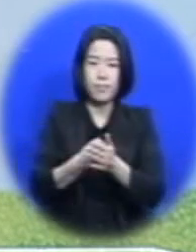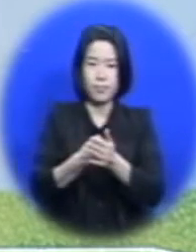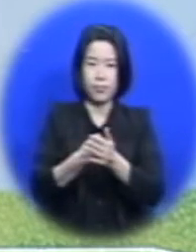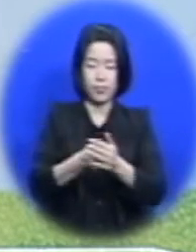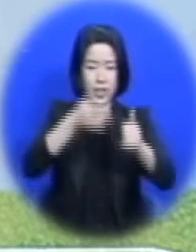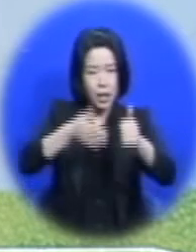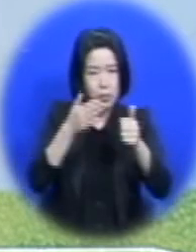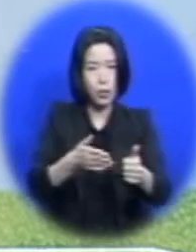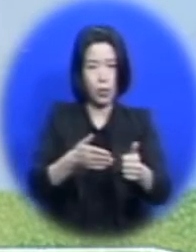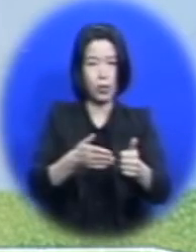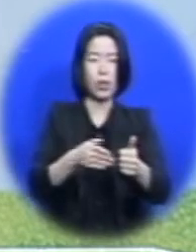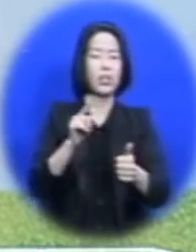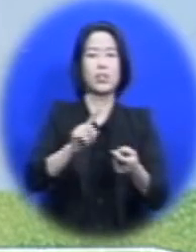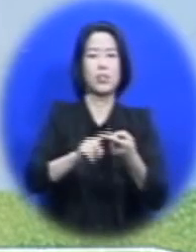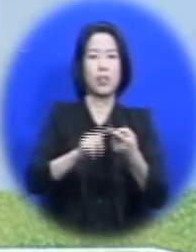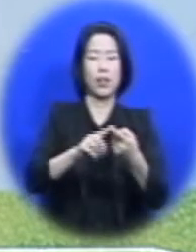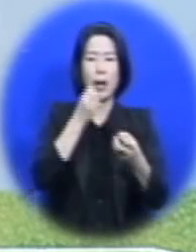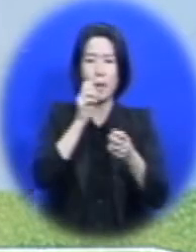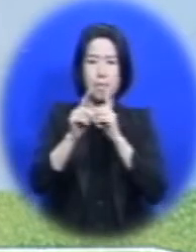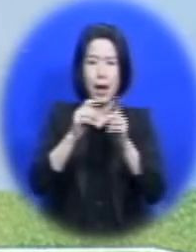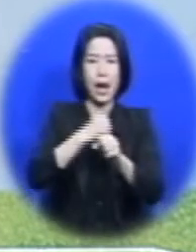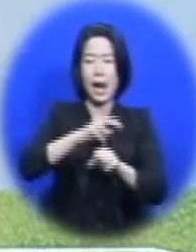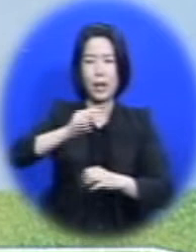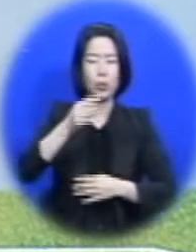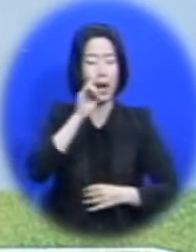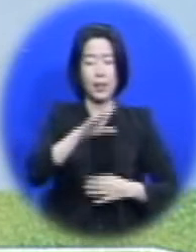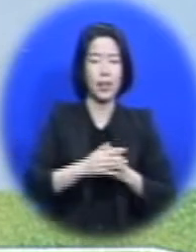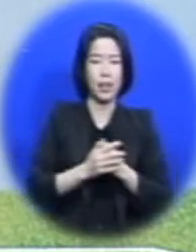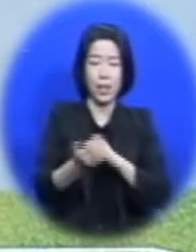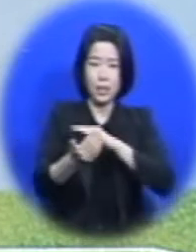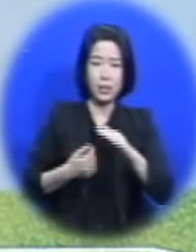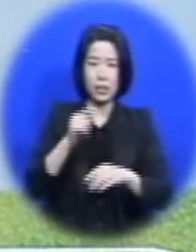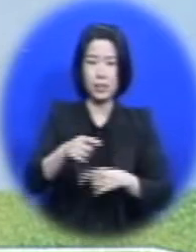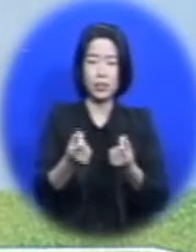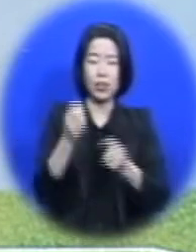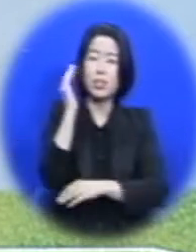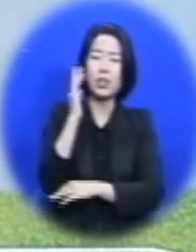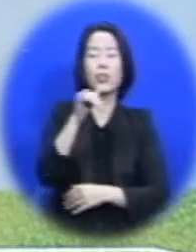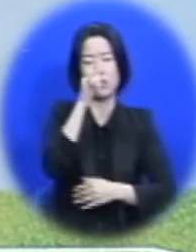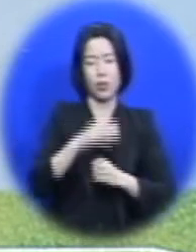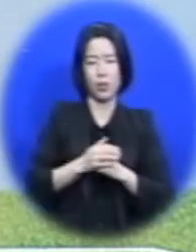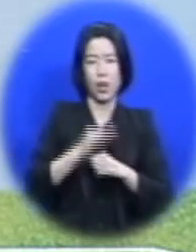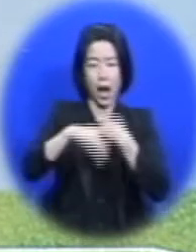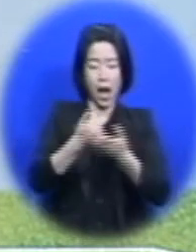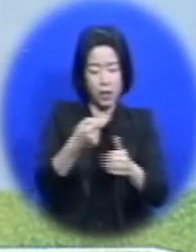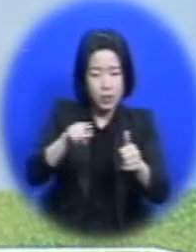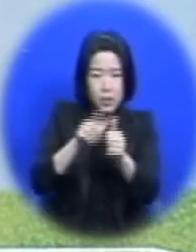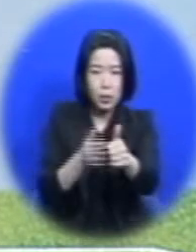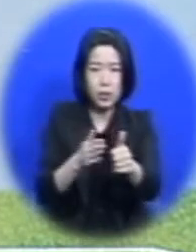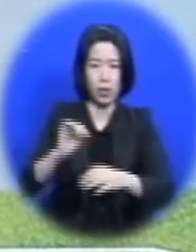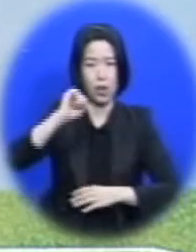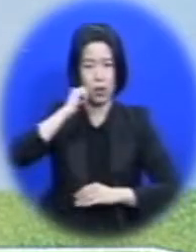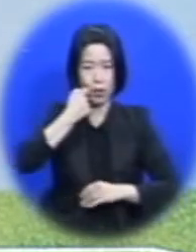하십시오 그런다고 되는게 아니에요 그전에는 설교를 그렇게도 했습니다 하나님을 찌 하십시오 어려울 때